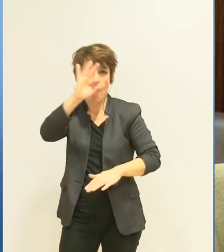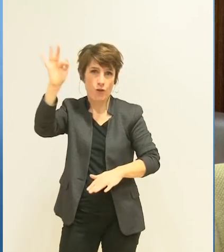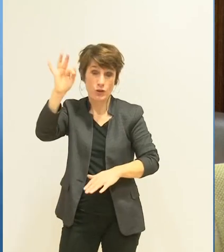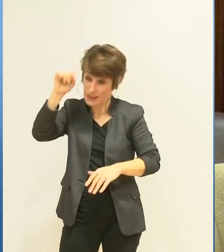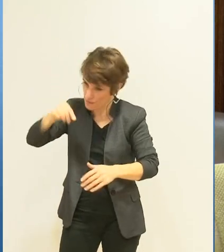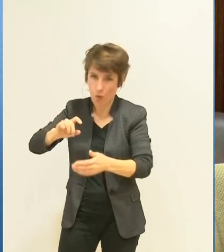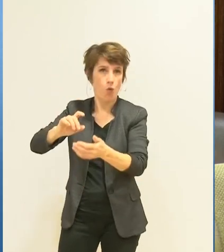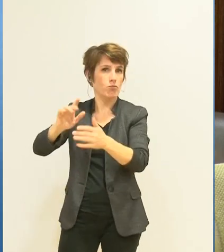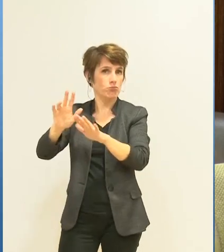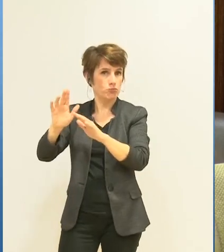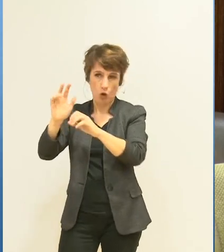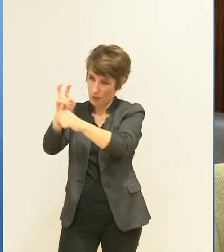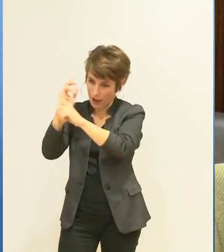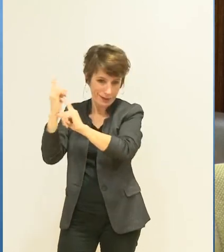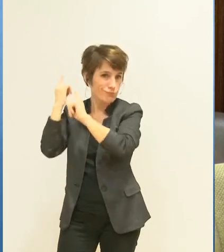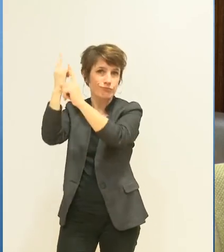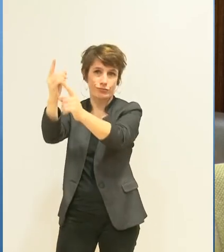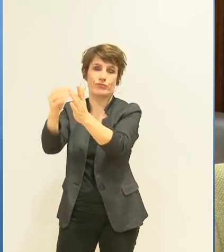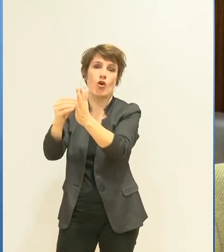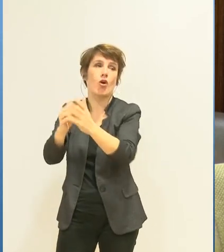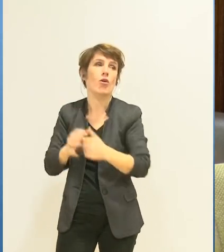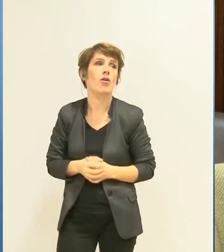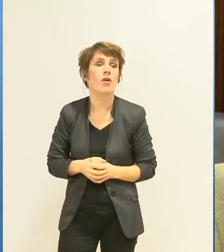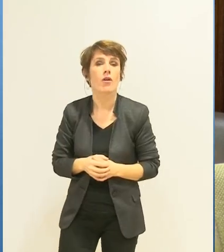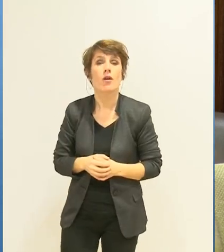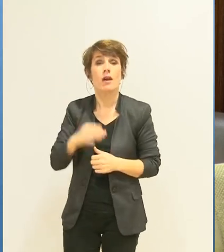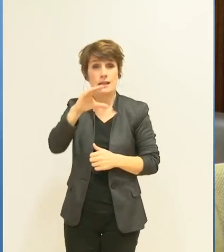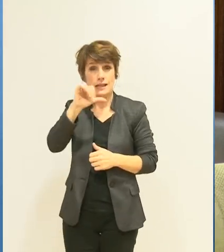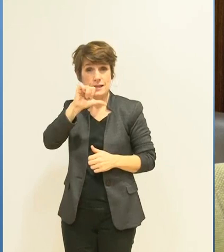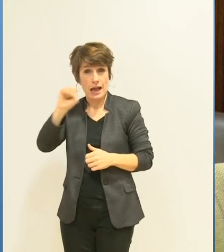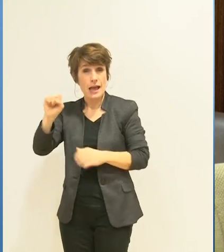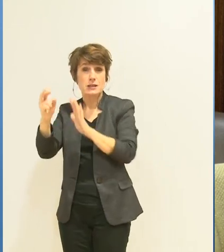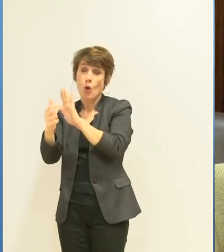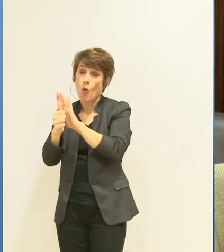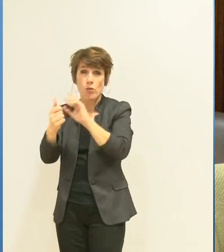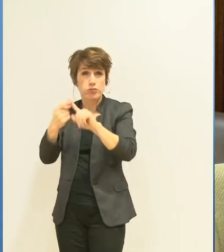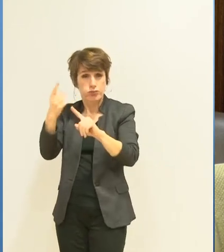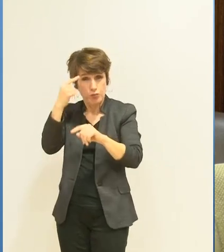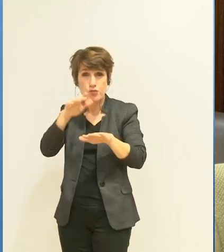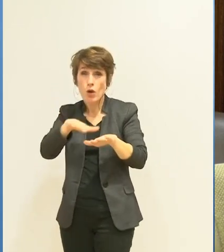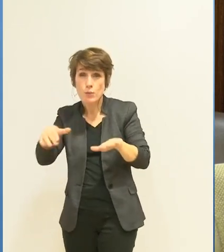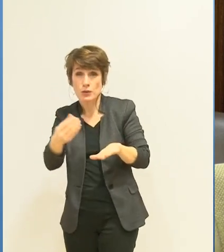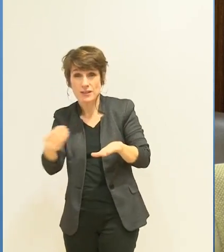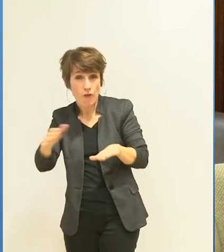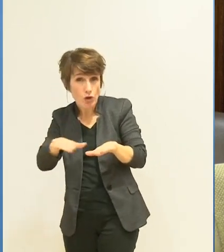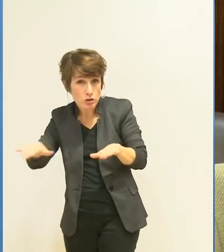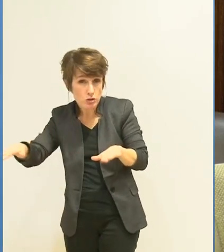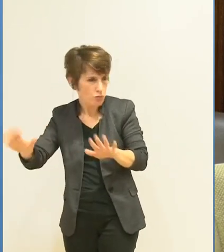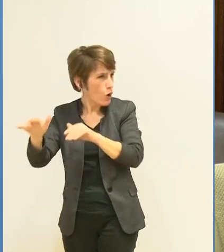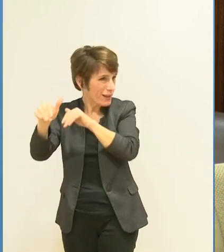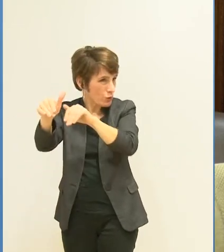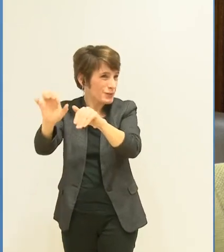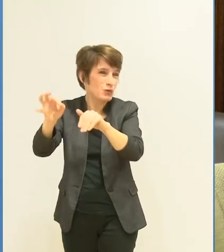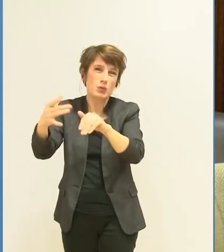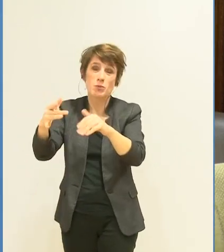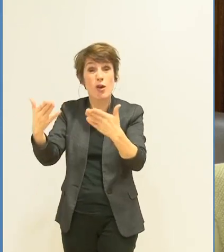adn grenoblois le ccs a joué un rôle essentiel non seulement en matière de petite enfance dont il continue à le faire bien évidemment mais pas à